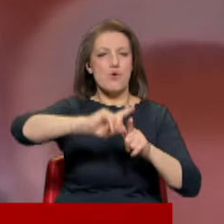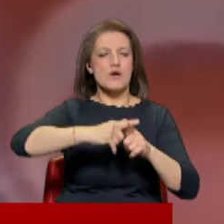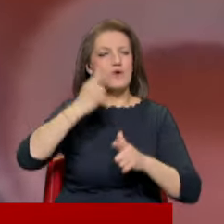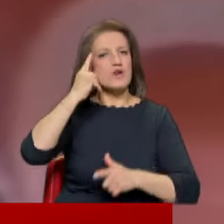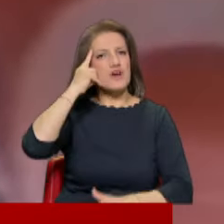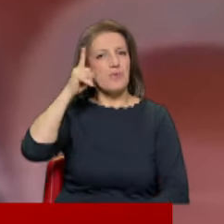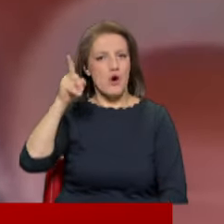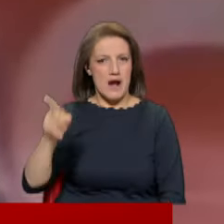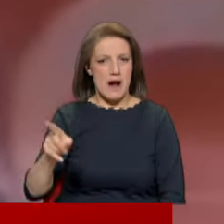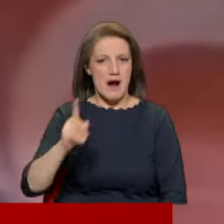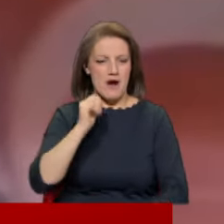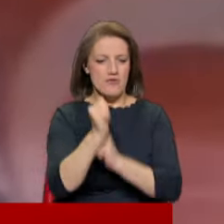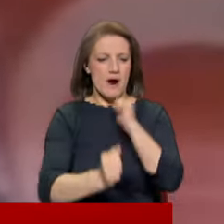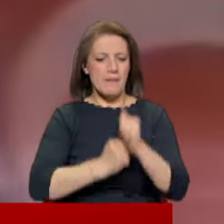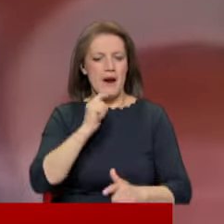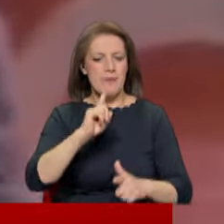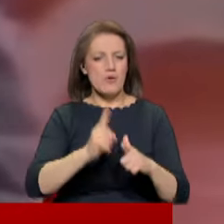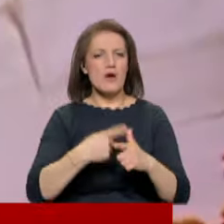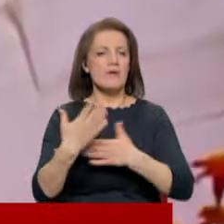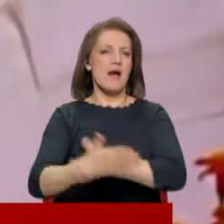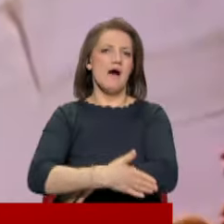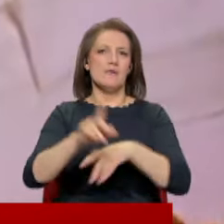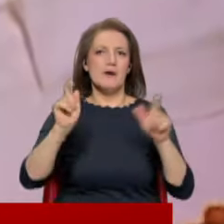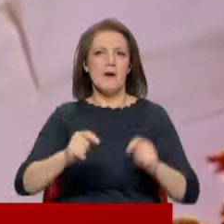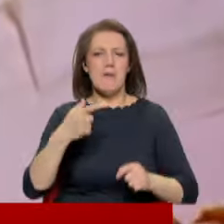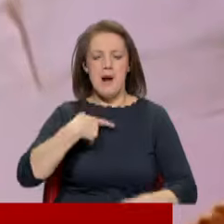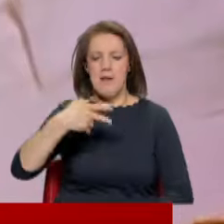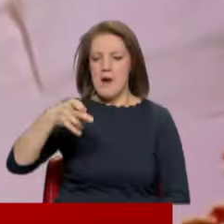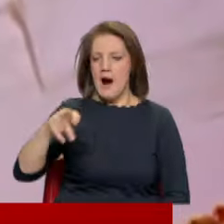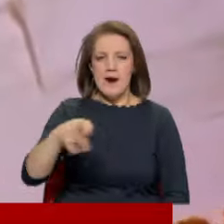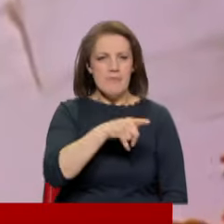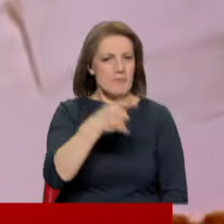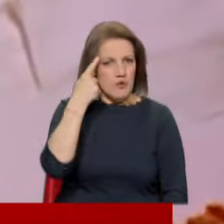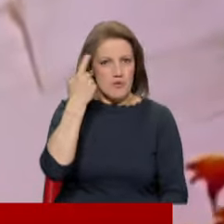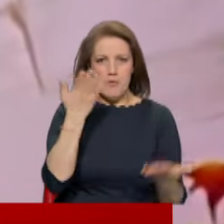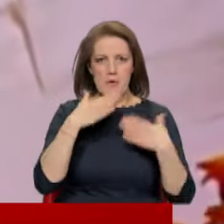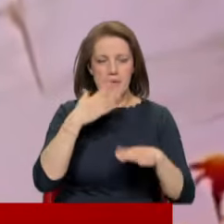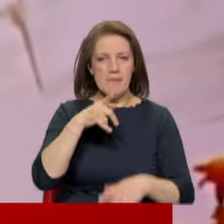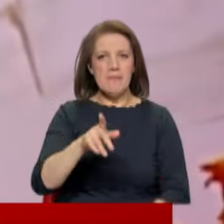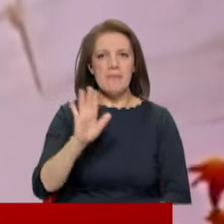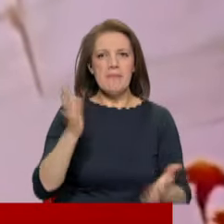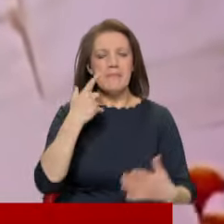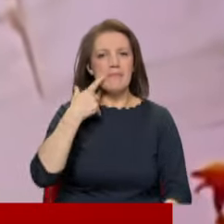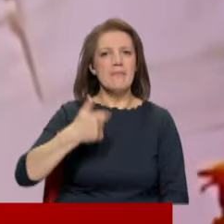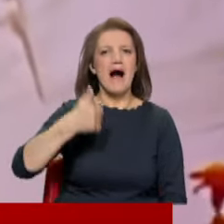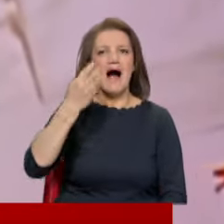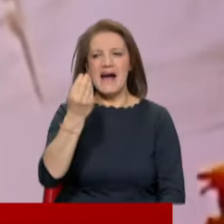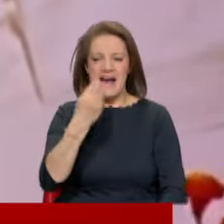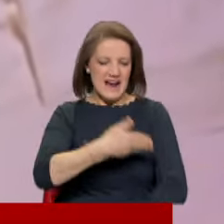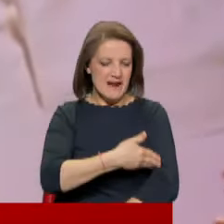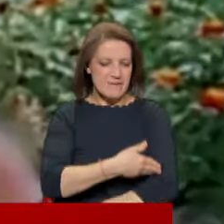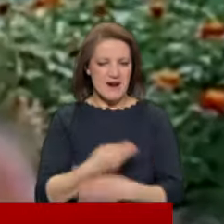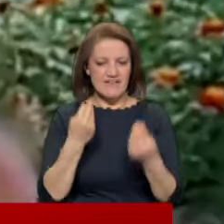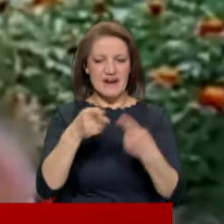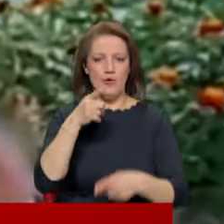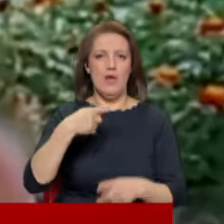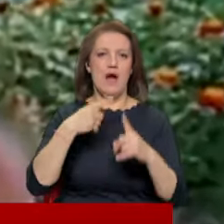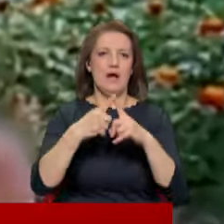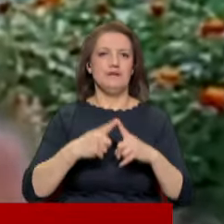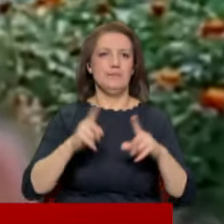Japonya fabrika projemize yardım edecek. Ben partiyi falan düşünmüyorum. Acaba hangi bakanlık iyi hizmet getirir onu